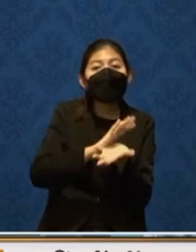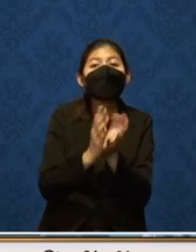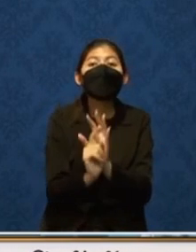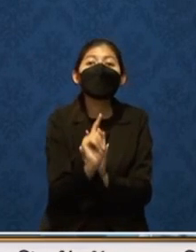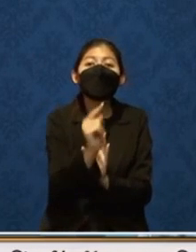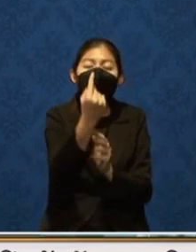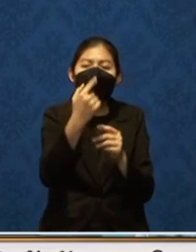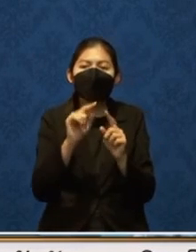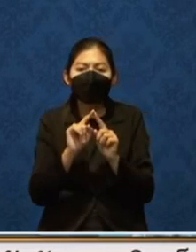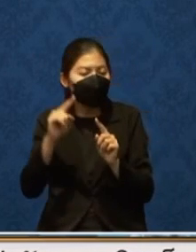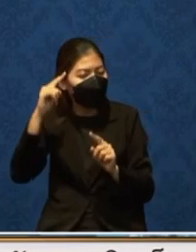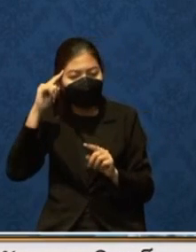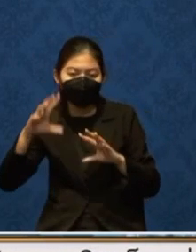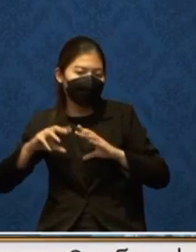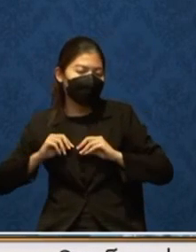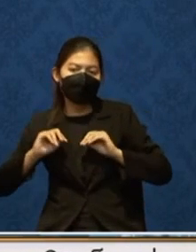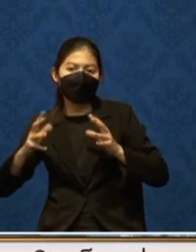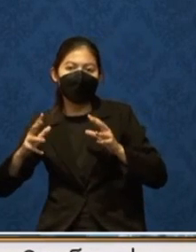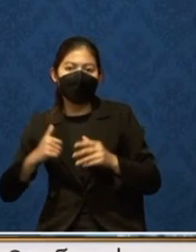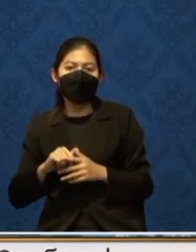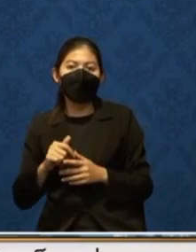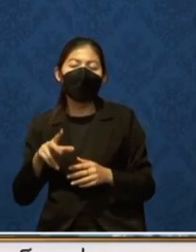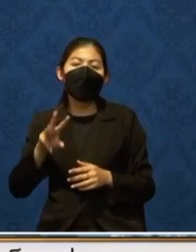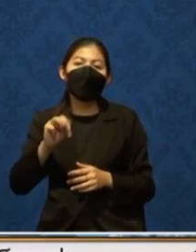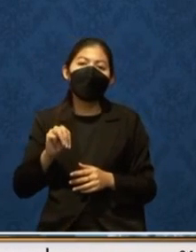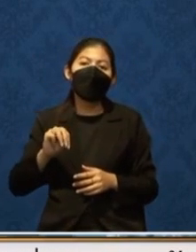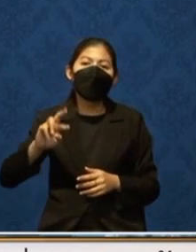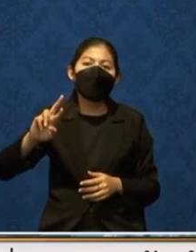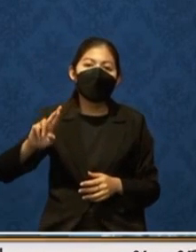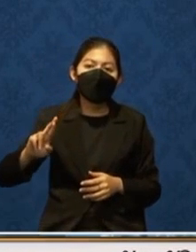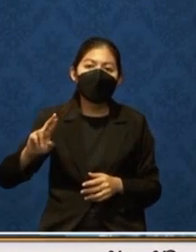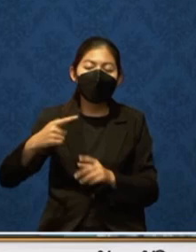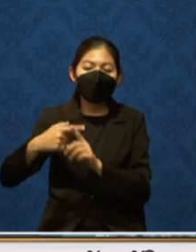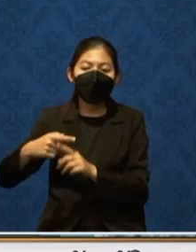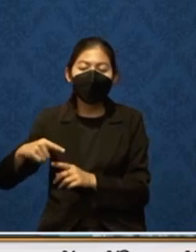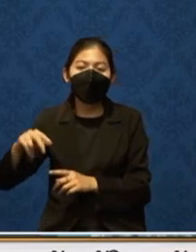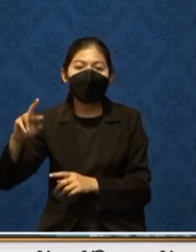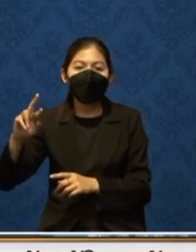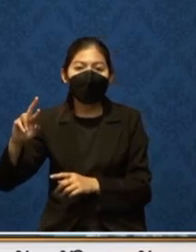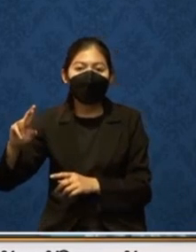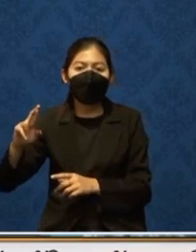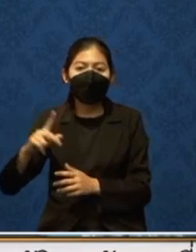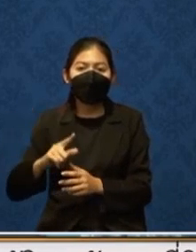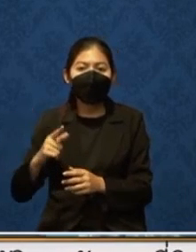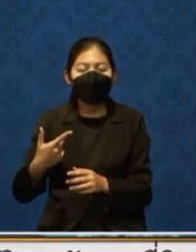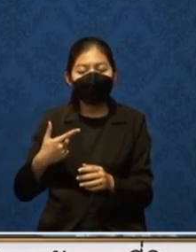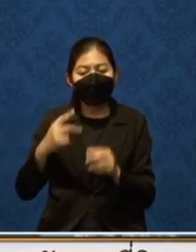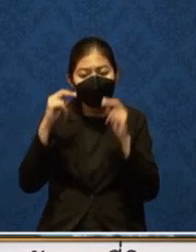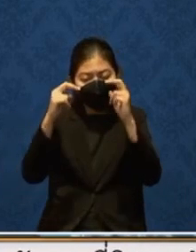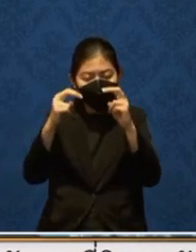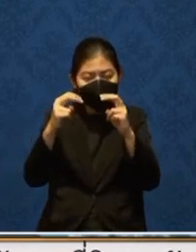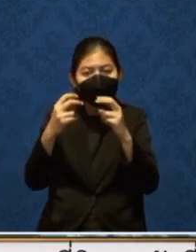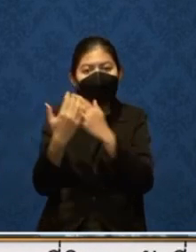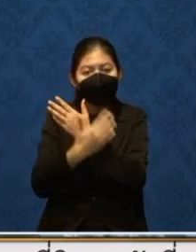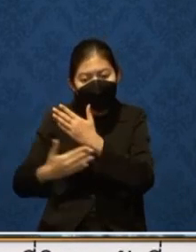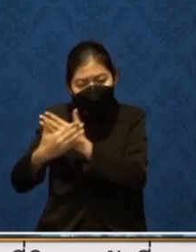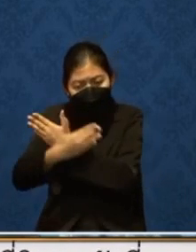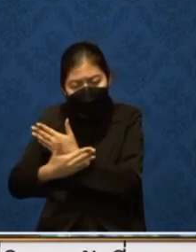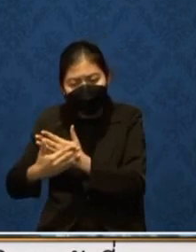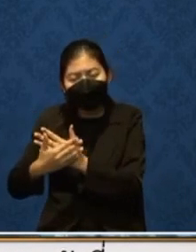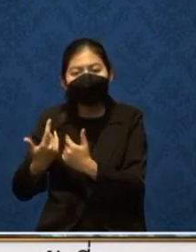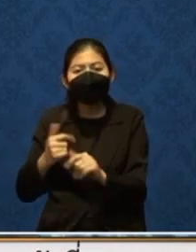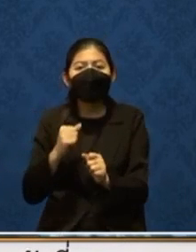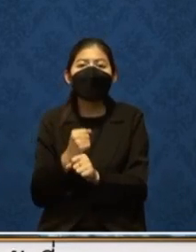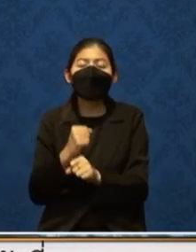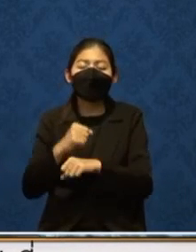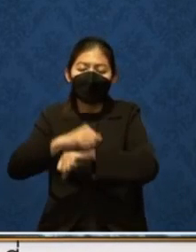่ผมไม่เหนด้วยกับแนวทาง M-Rก็คือ Motorway-Railหรอวางที่กำลัเดิเดน